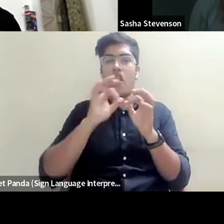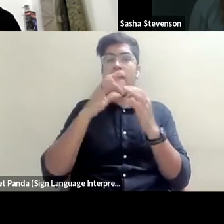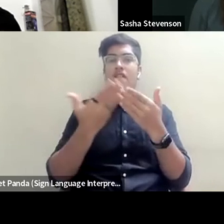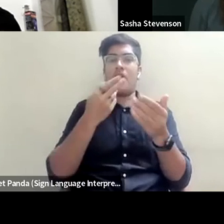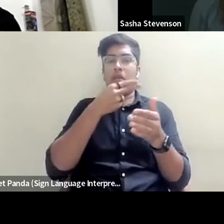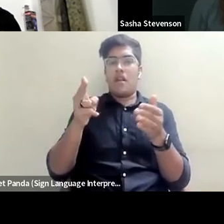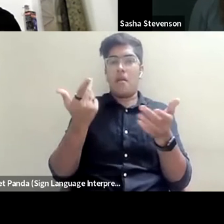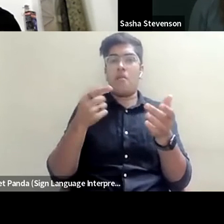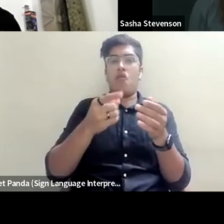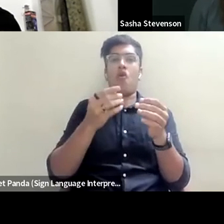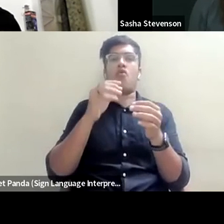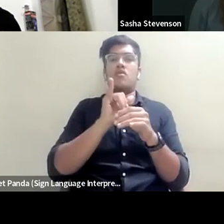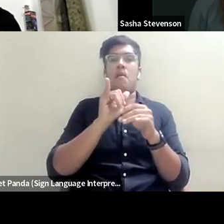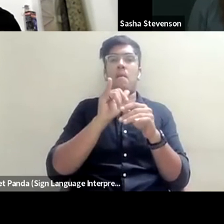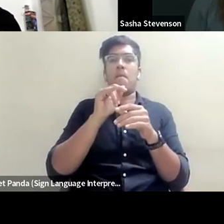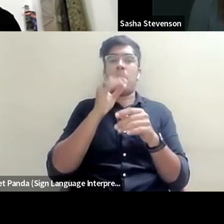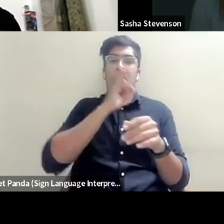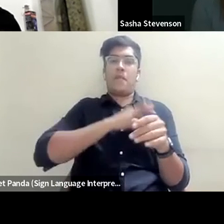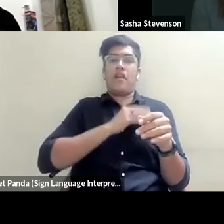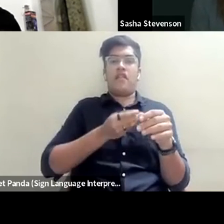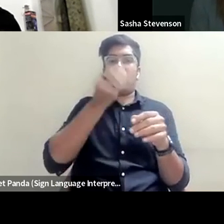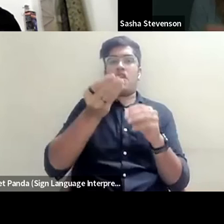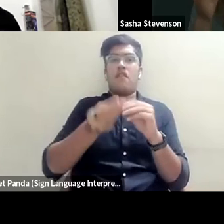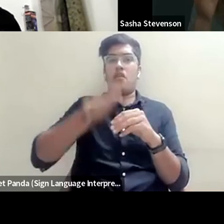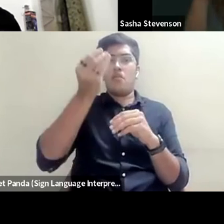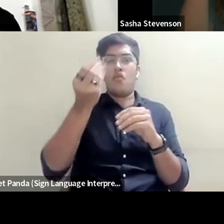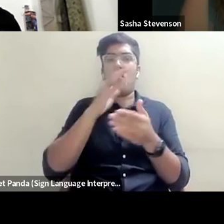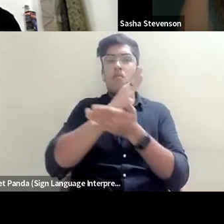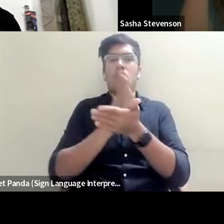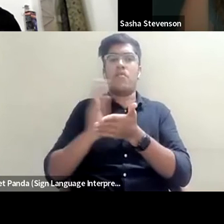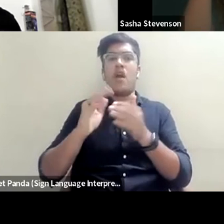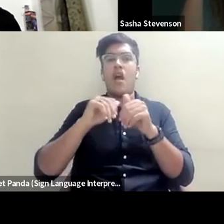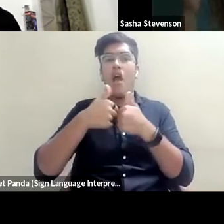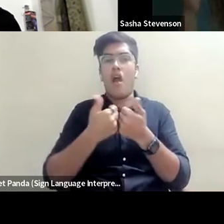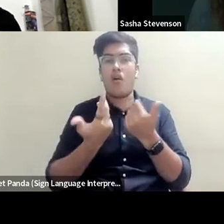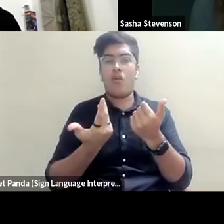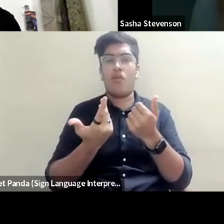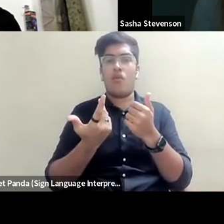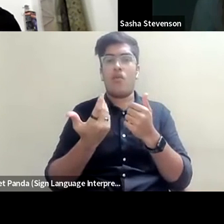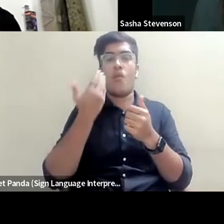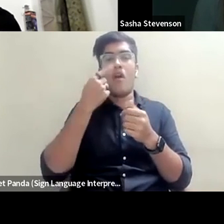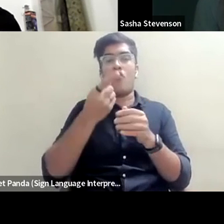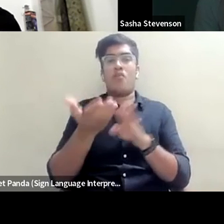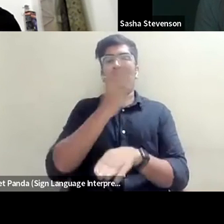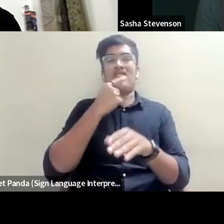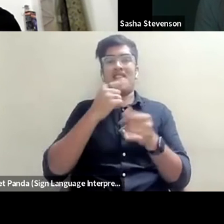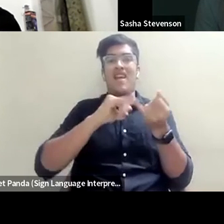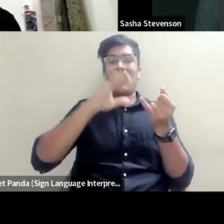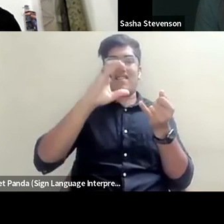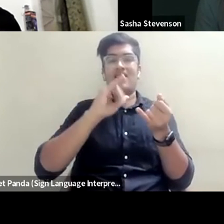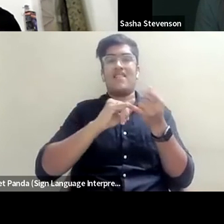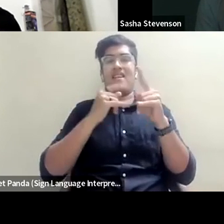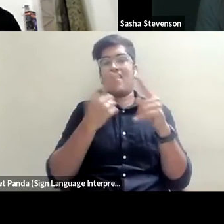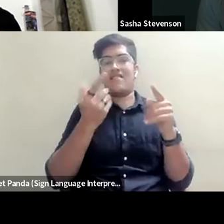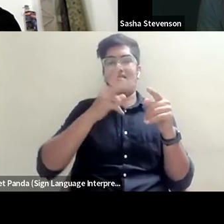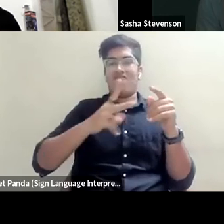ज्यादा इन्फ्लुएंस देने का, ये हम हटा सकें? एंड आई थिंक इट गोज बैक टू जो आप कास्ट सॉर्ट ऑफ रिपब्लिक वगैरह के बारे